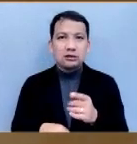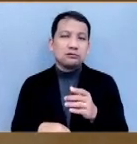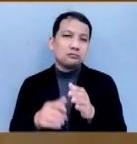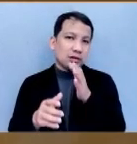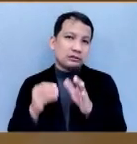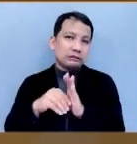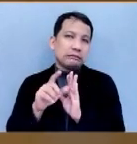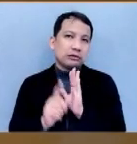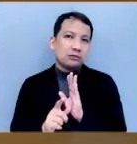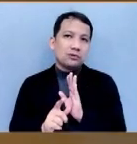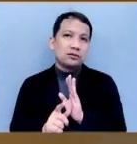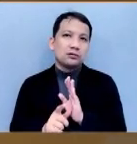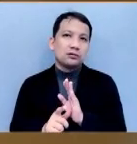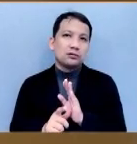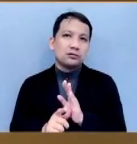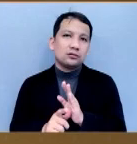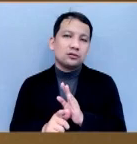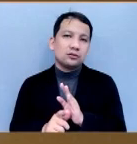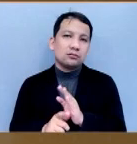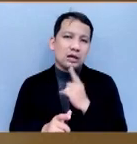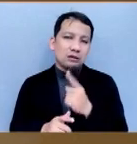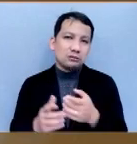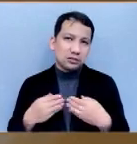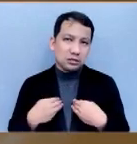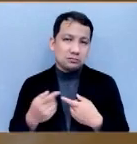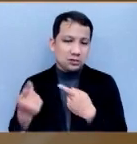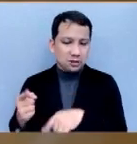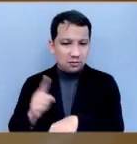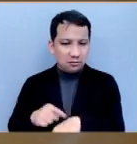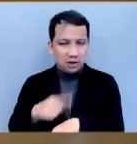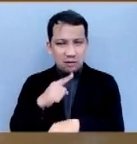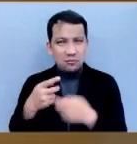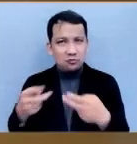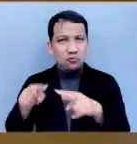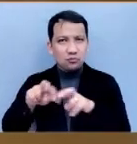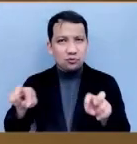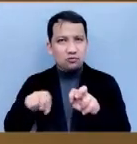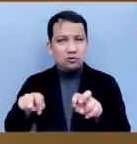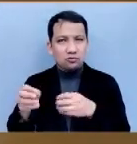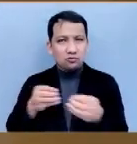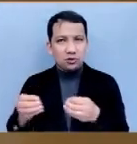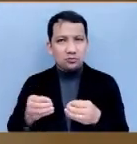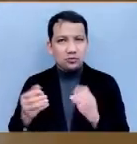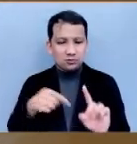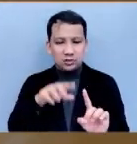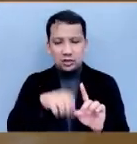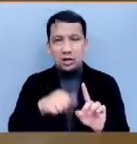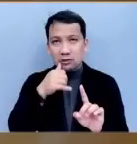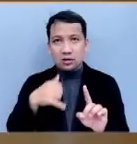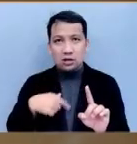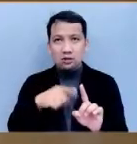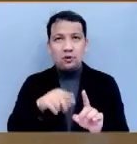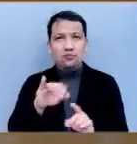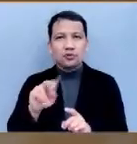And then, di naman sumama sa kanya patakot. So that's the time na nagtanda kami ng operation. Agad na inaresto kahapon ng